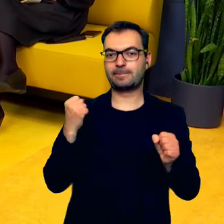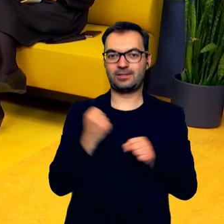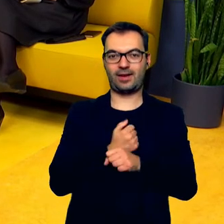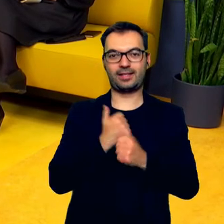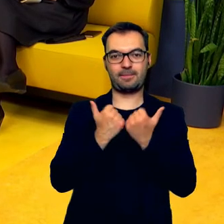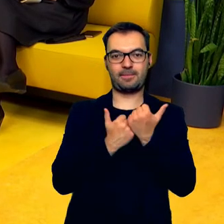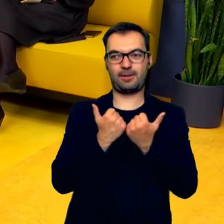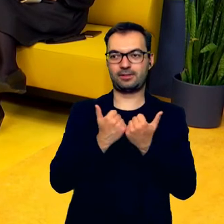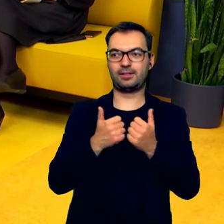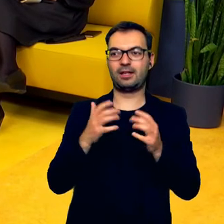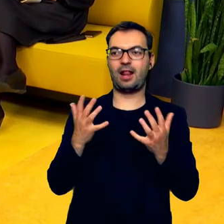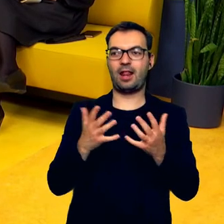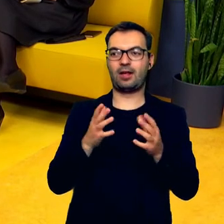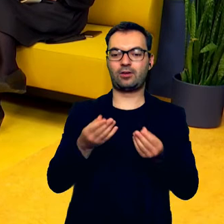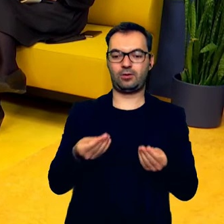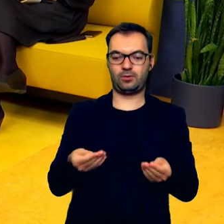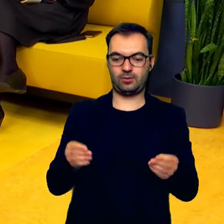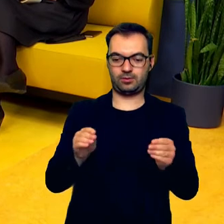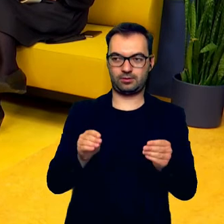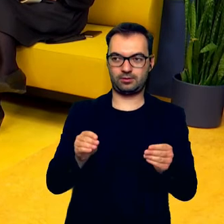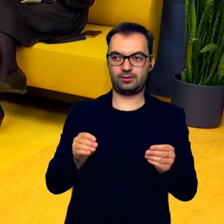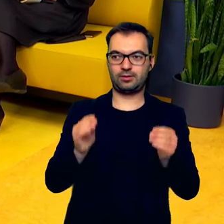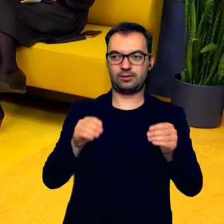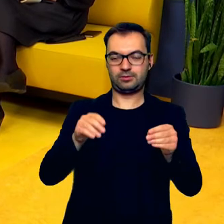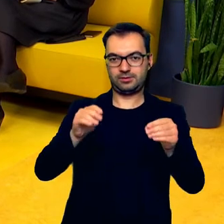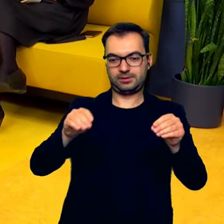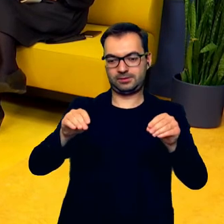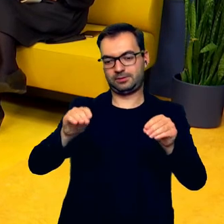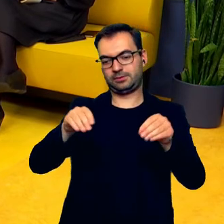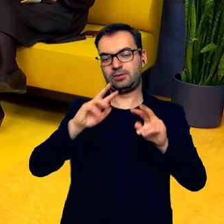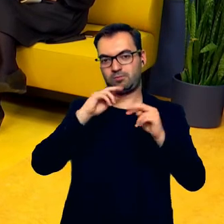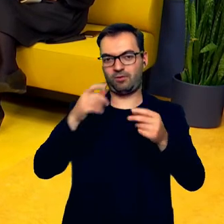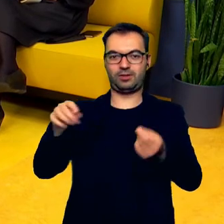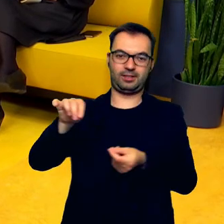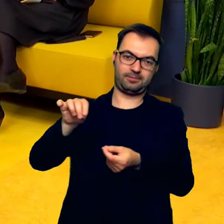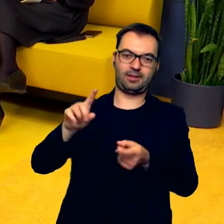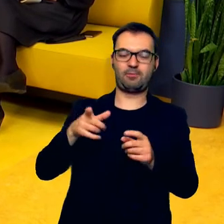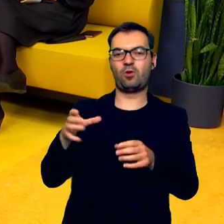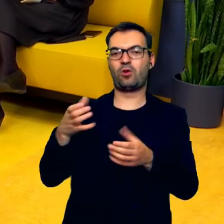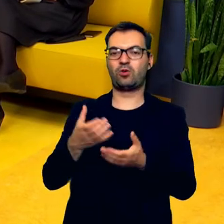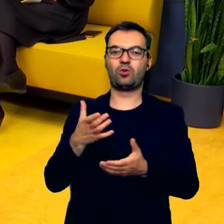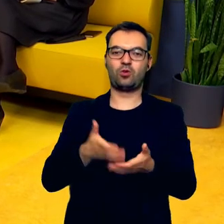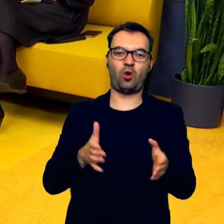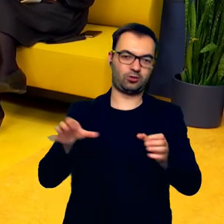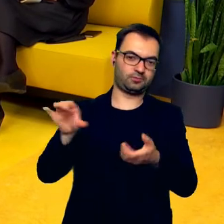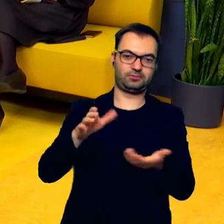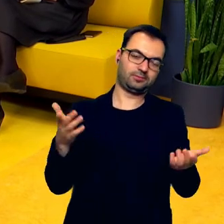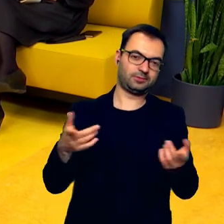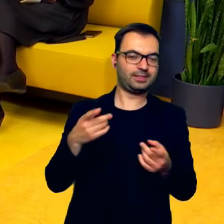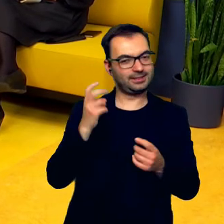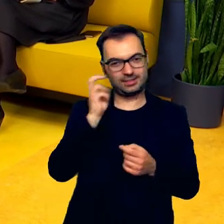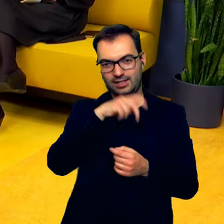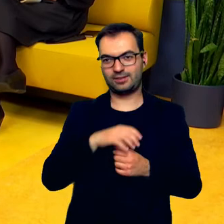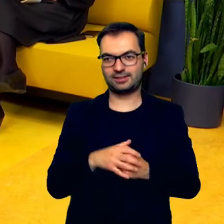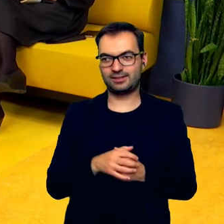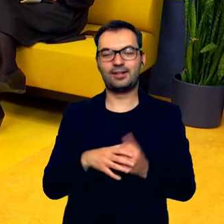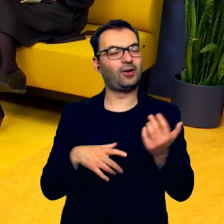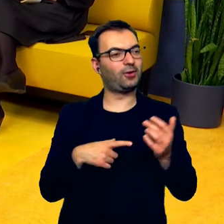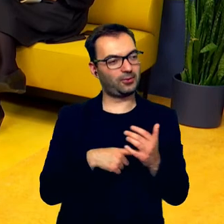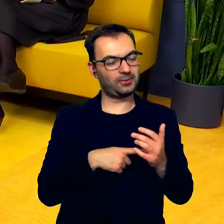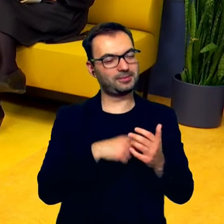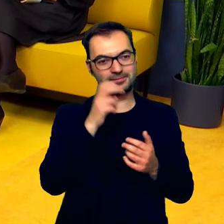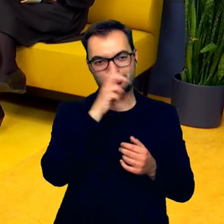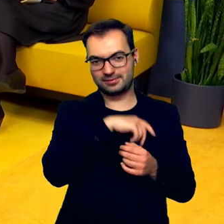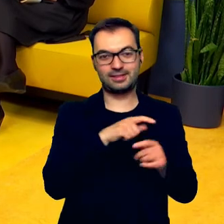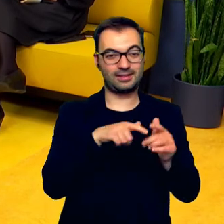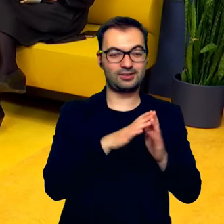twardym papierze, lekko się zawijało. Piasek się strącało z powrotem do piasecznicy. Świetne. Albo gdzieś do kubła. Taki oto smaczek. Taki oto